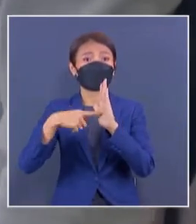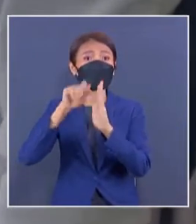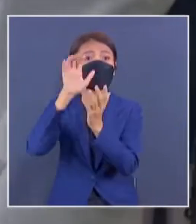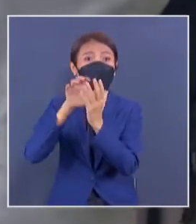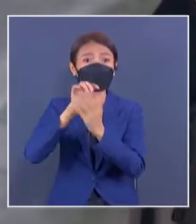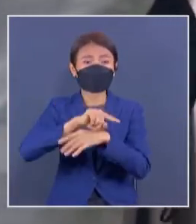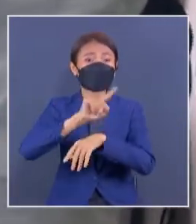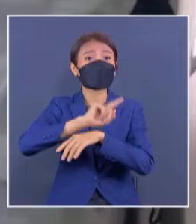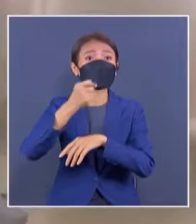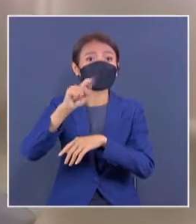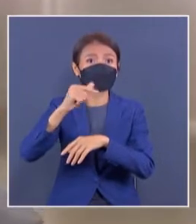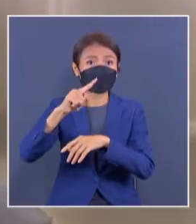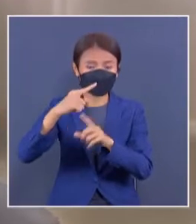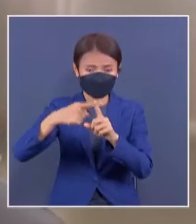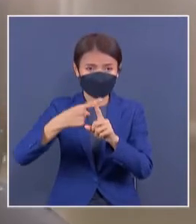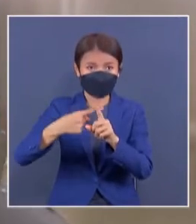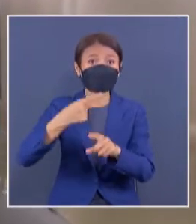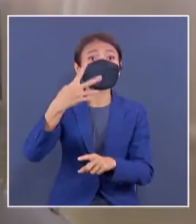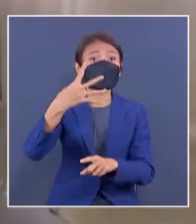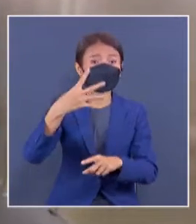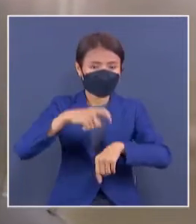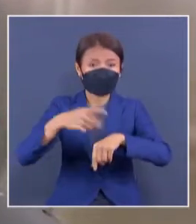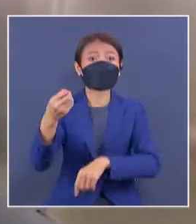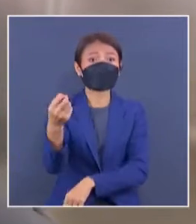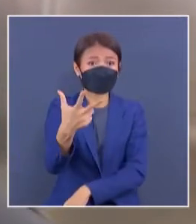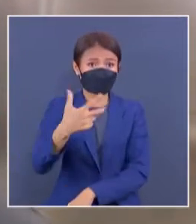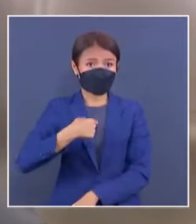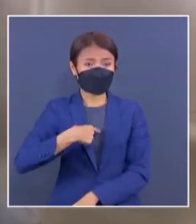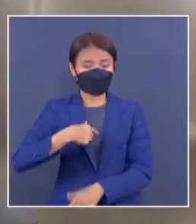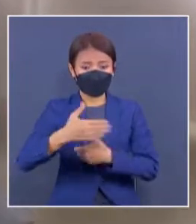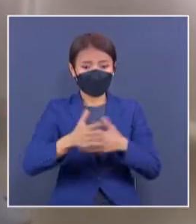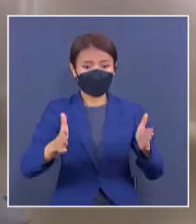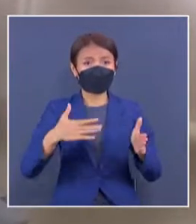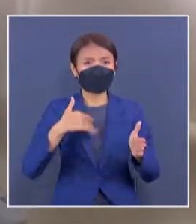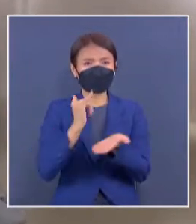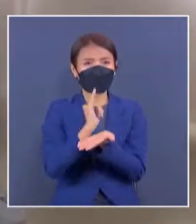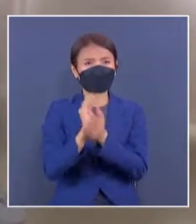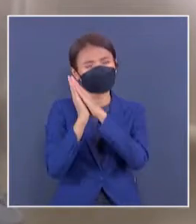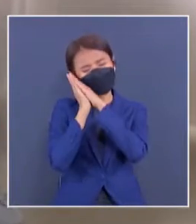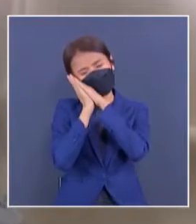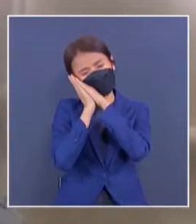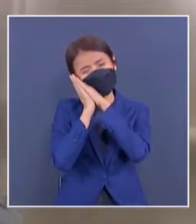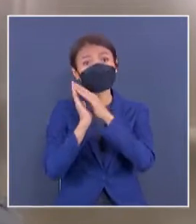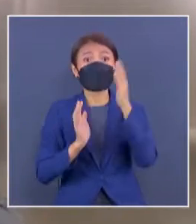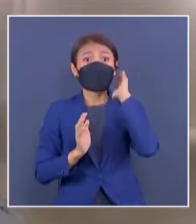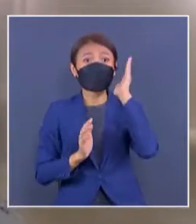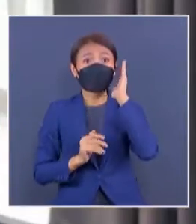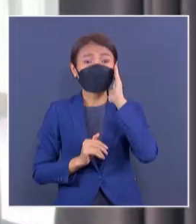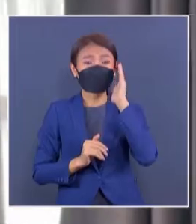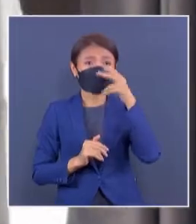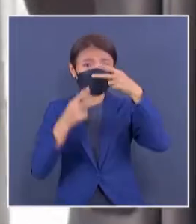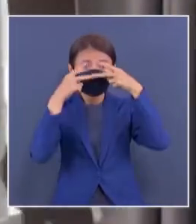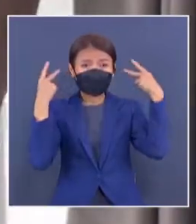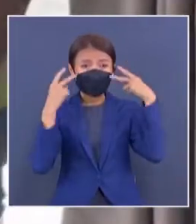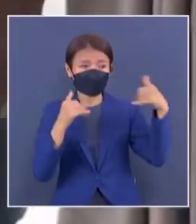ามเธอเล่าให้ฟังแบบนี้ครับบอกว่ากำลังนอนพักอยู่ในห้องนี่แหละครับจู่ๆก็มีคนร้ายเป็นชายรูปร่างสันทัดอายุ